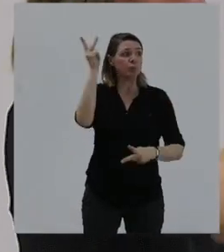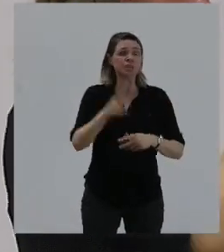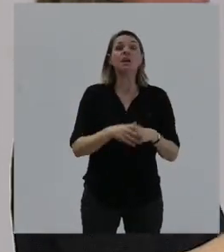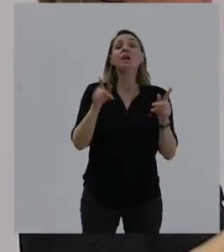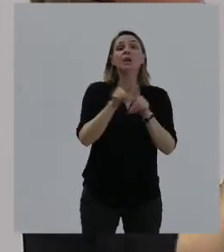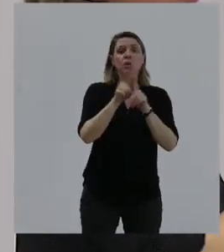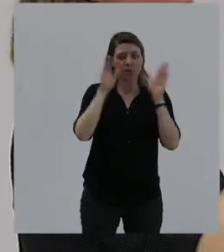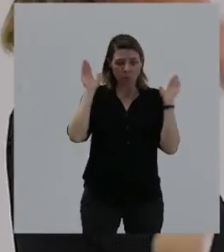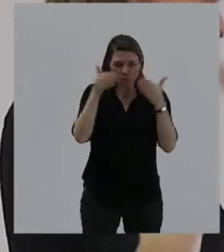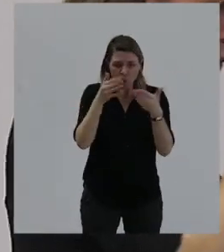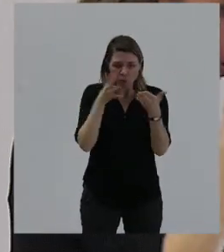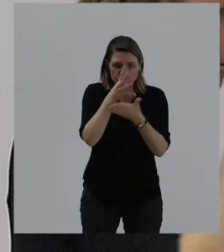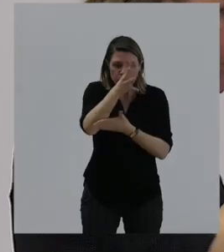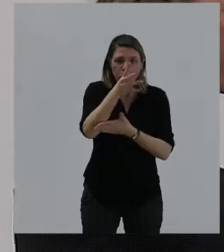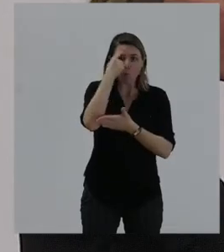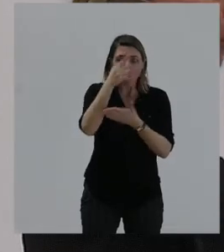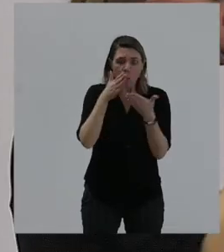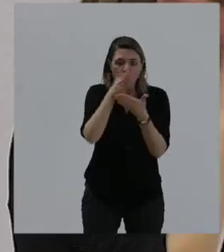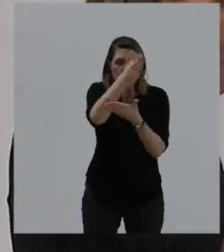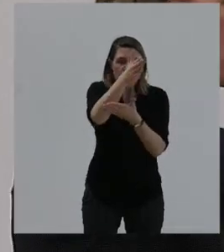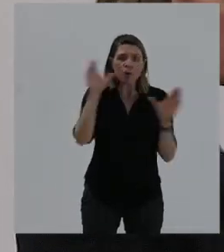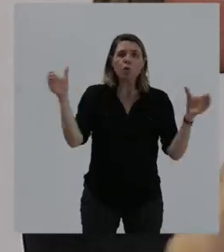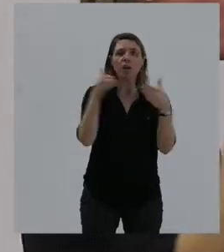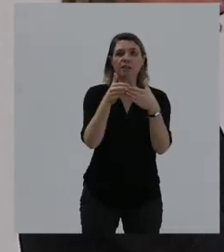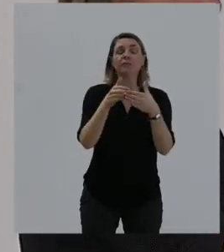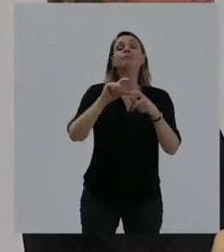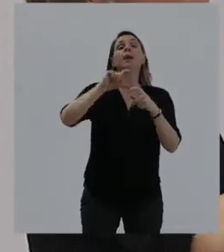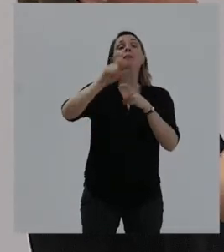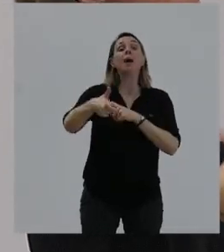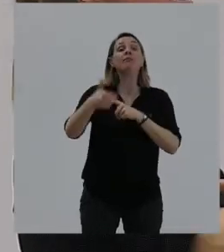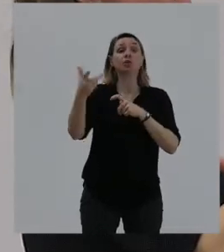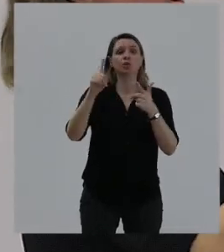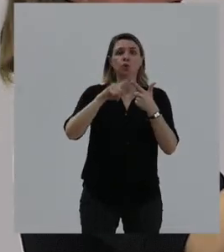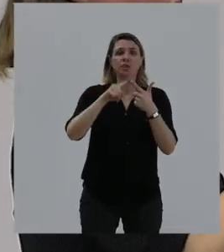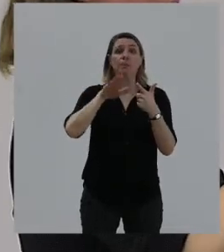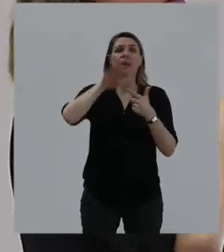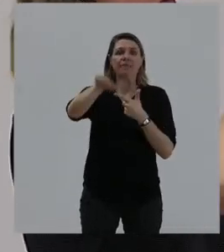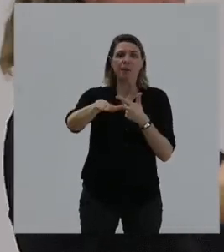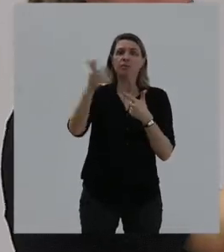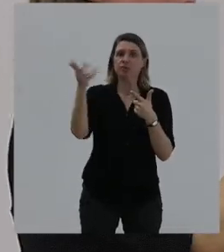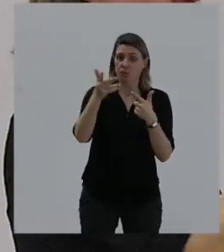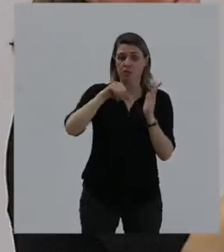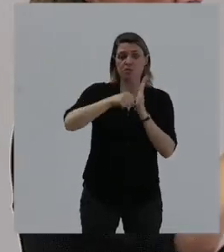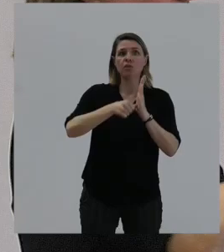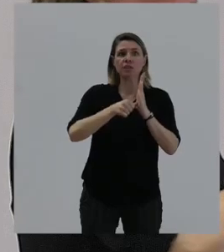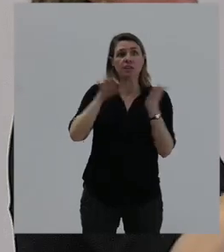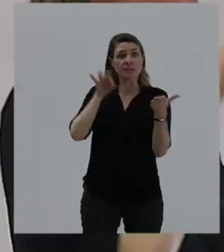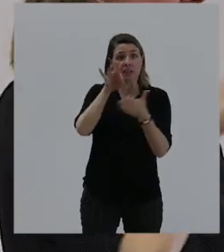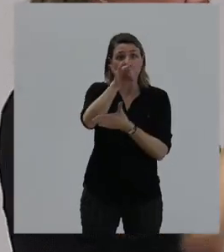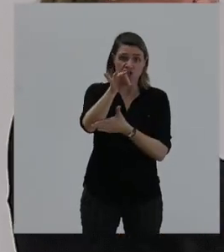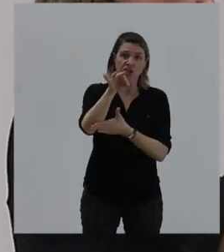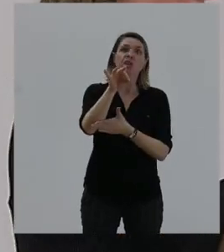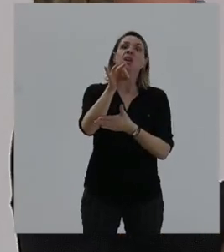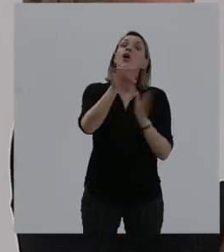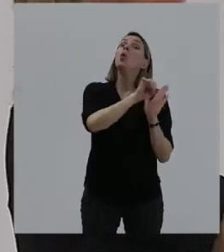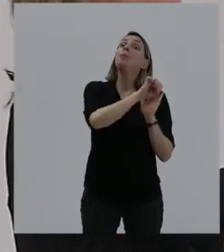concentrer précisément sur les projets qui nous orientent collectivement. L'étape suivante sera de décliner cette grande identité, cette grande stratégie